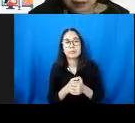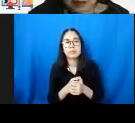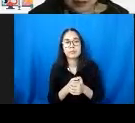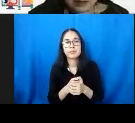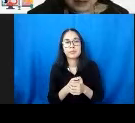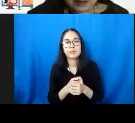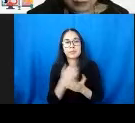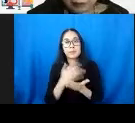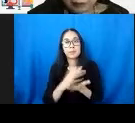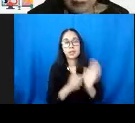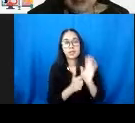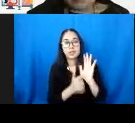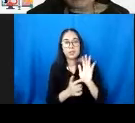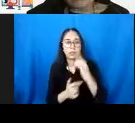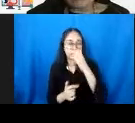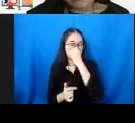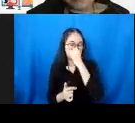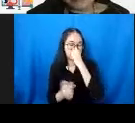untuk